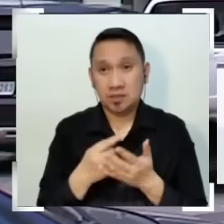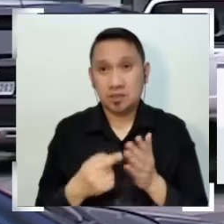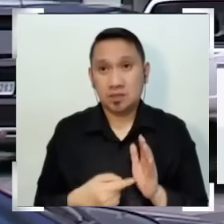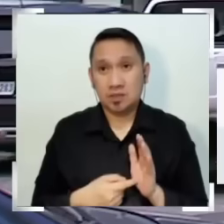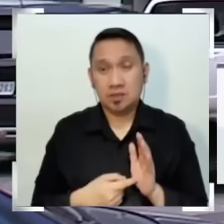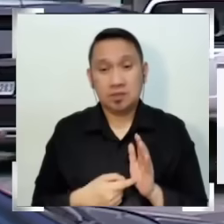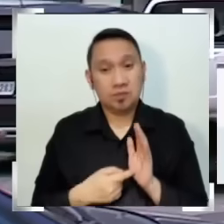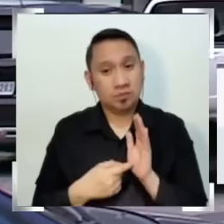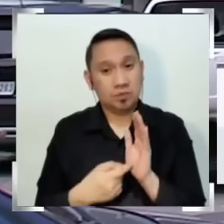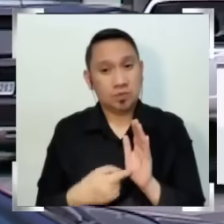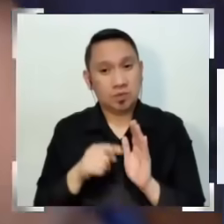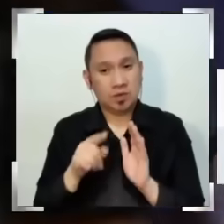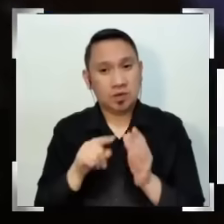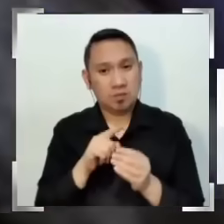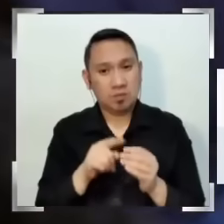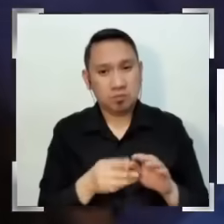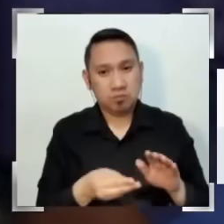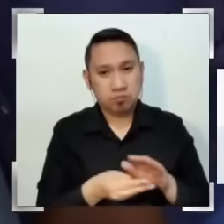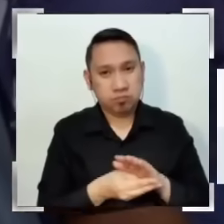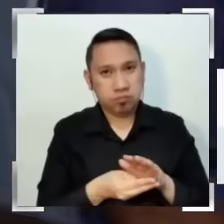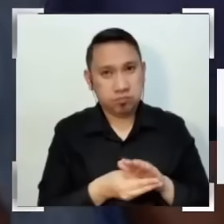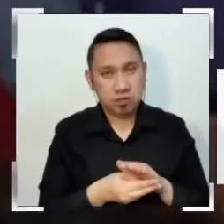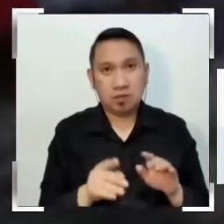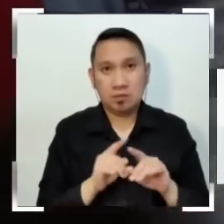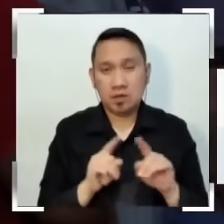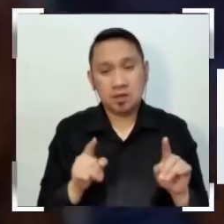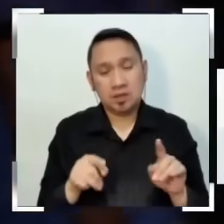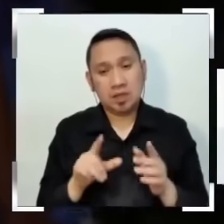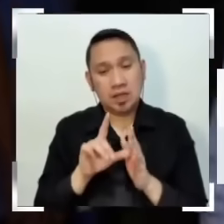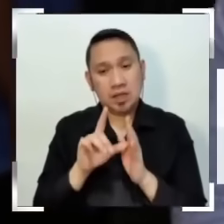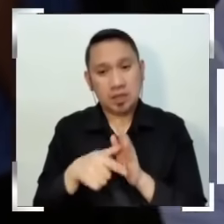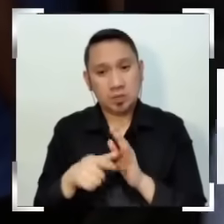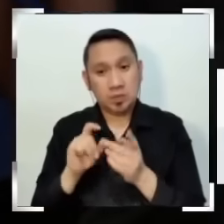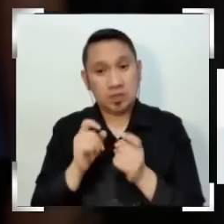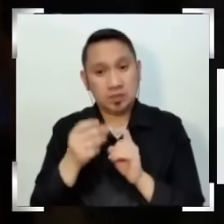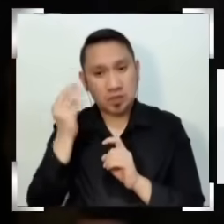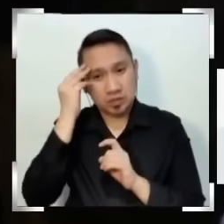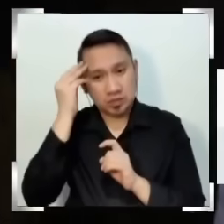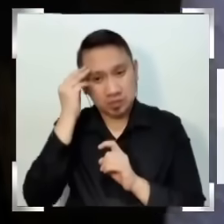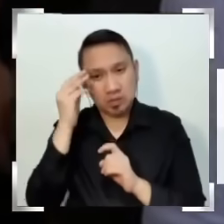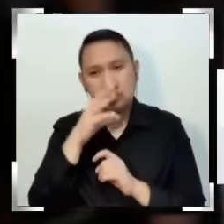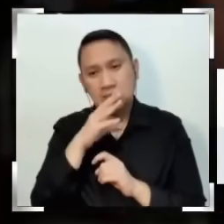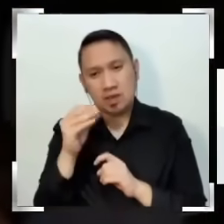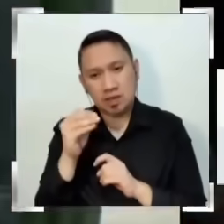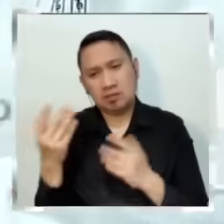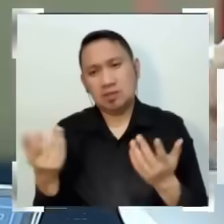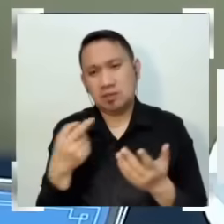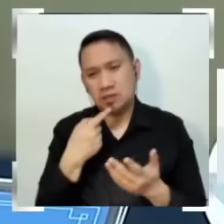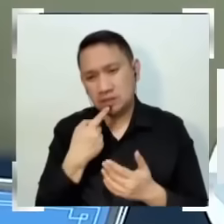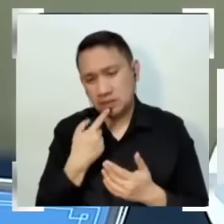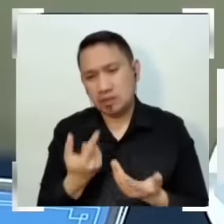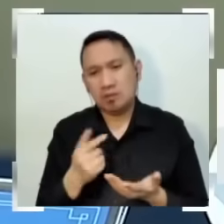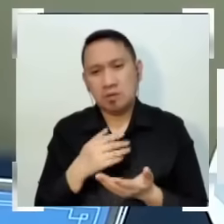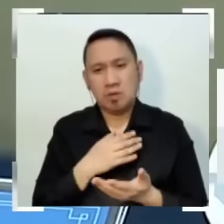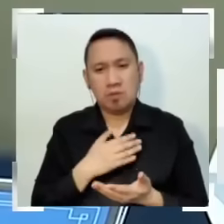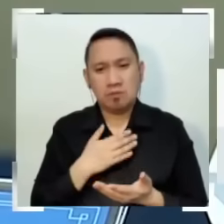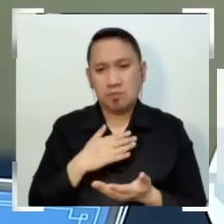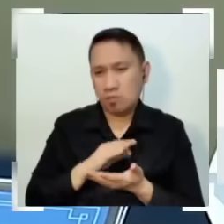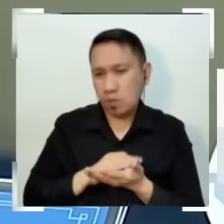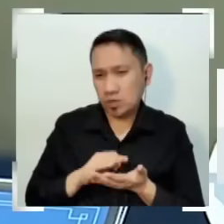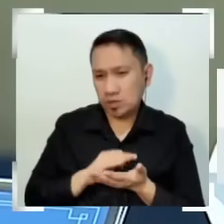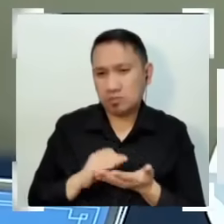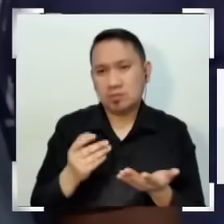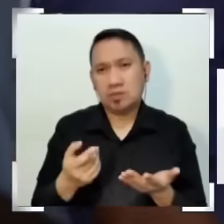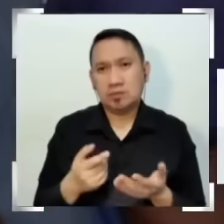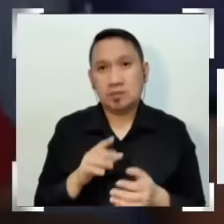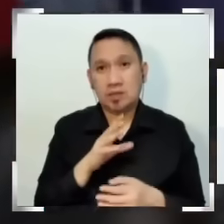umano'y lagayan sa LTFRB pero binawi rin niya mga naging pahayag at humingi ng tawad kina Guadis at Bautista. Si Guadis mariing itinanggi ang mga